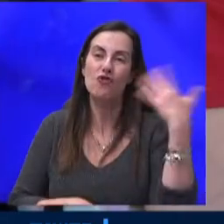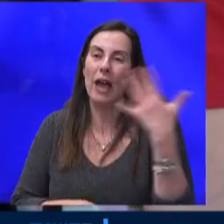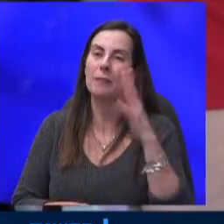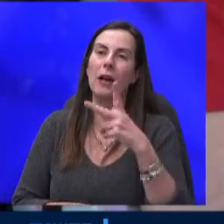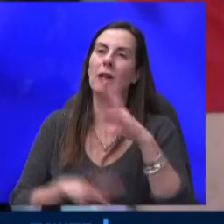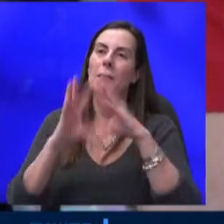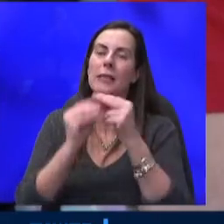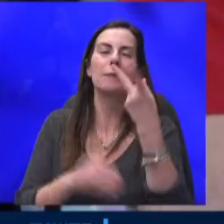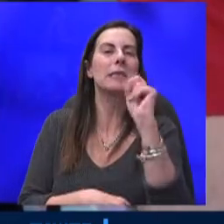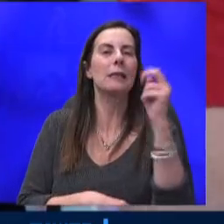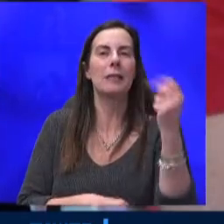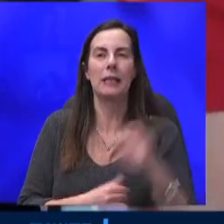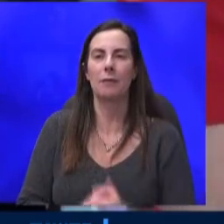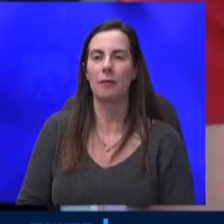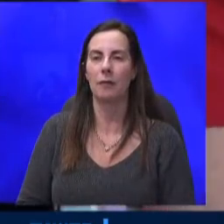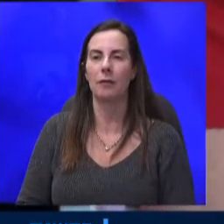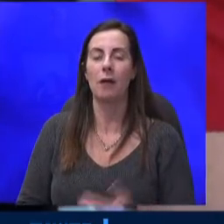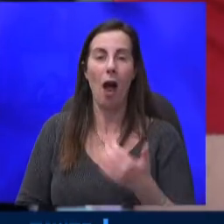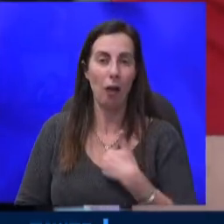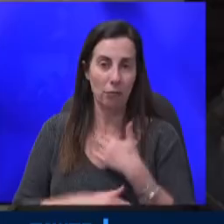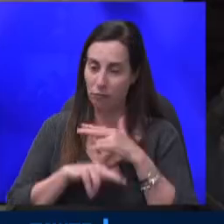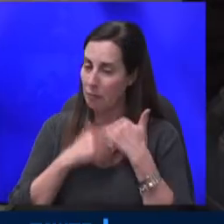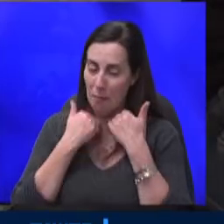2020? אני על הקרשים.